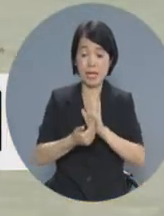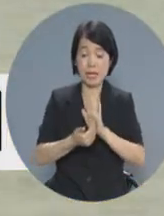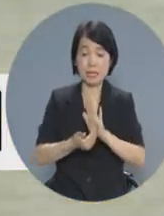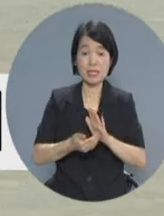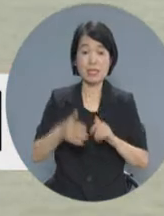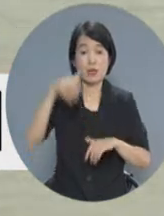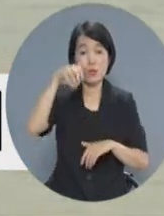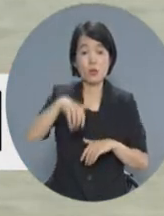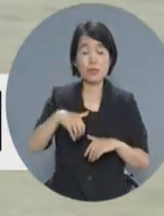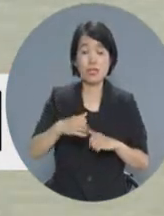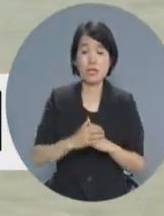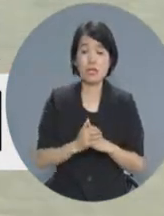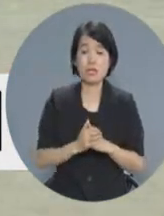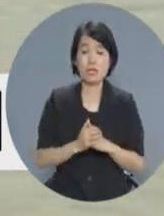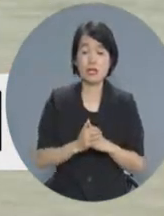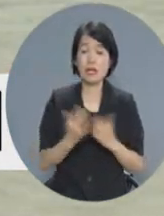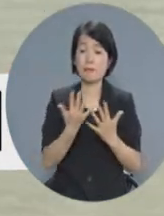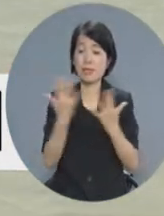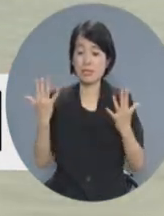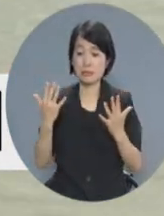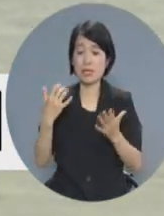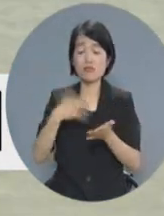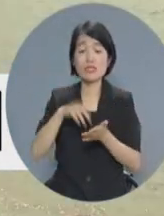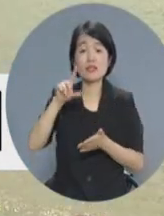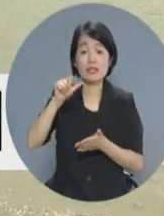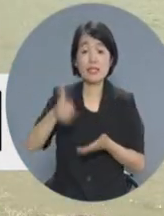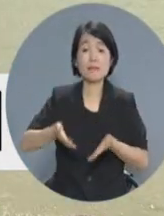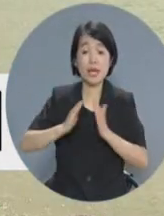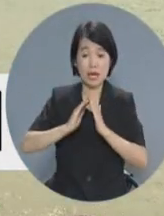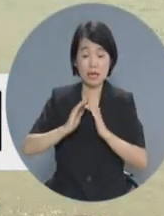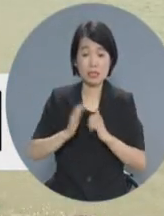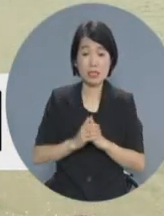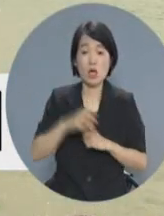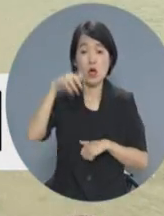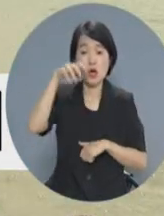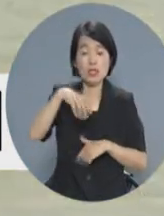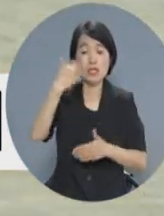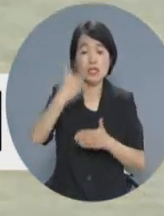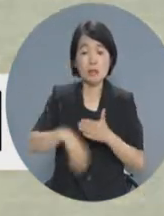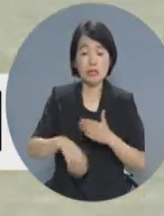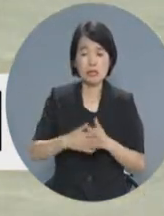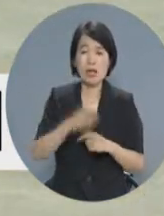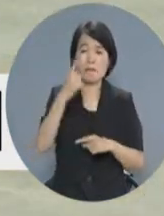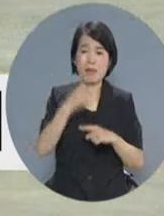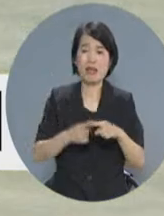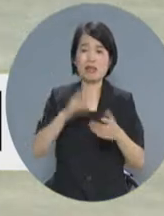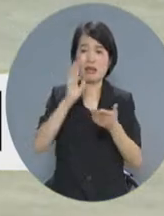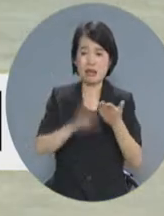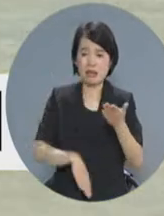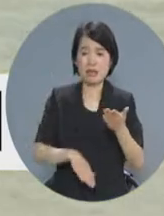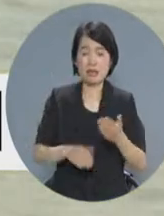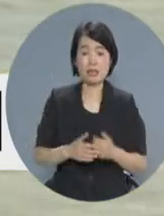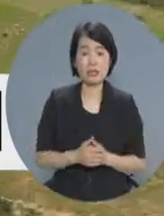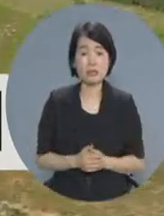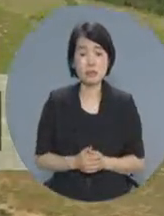오탁 방지막 15개가 설치돼 있어야 합니다. 하지만 현장에 남아있는 것은 절반도 채 되지